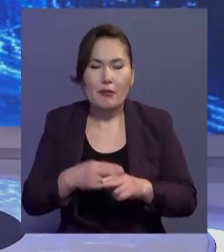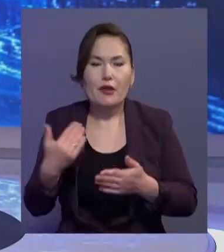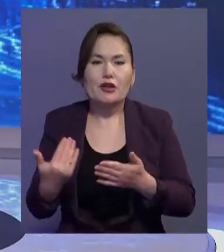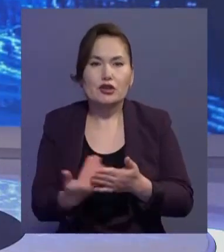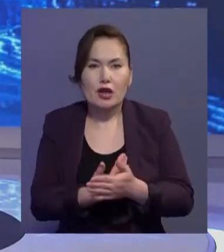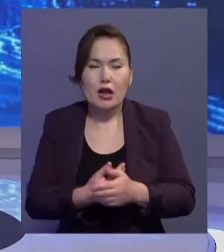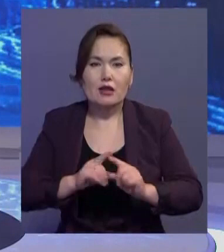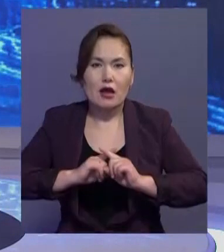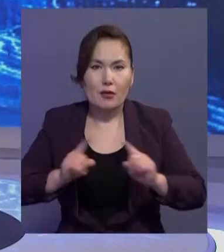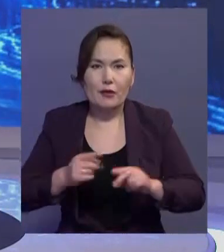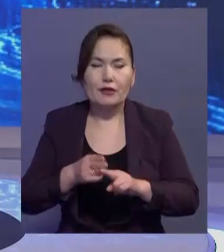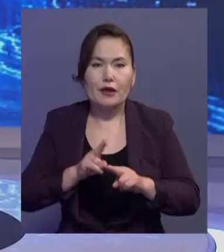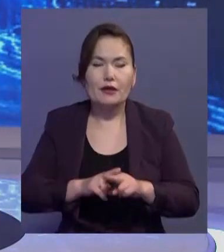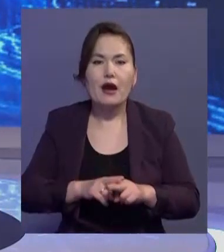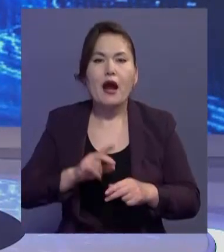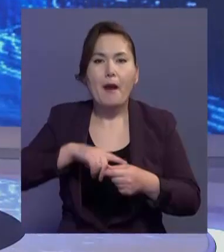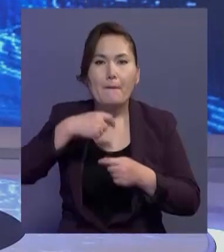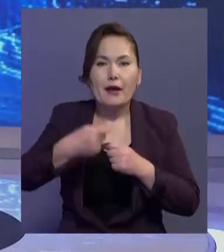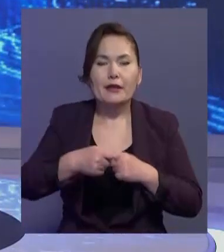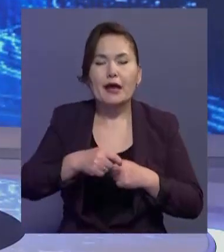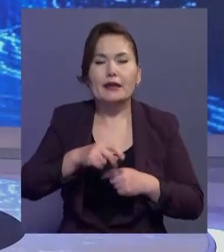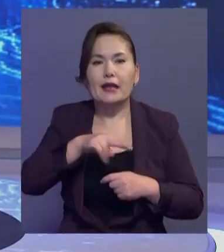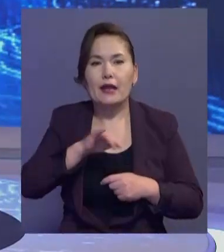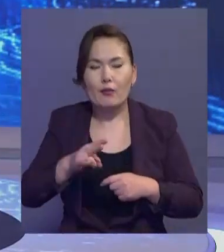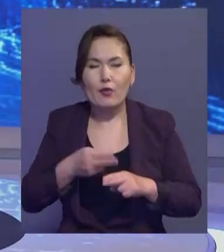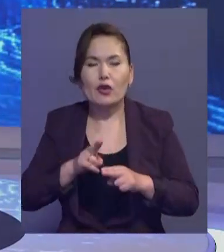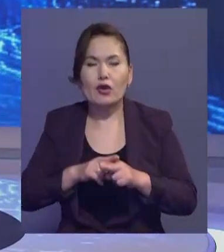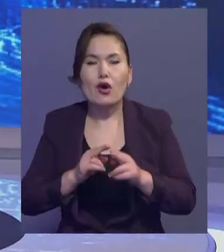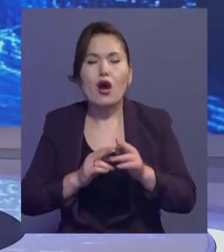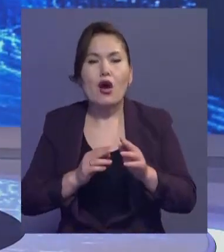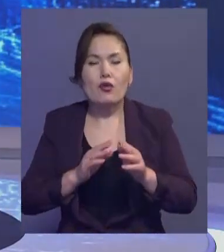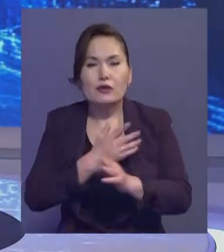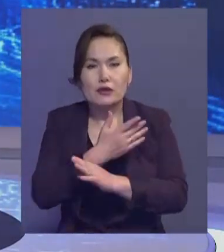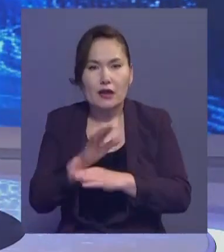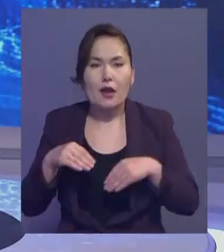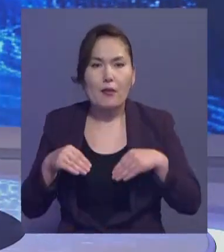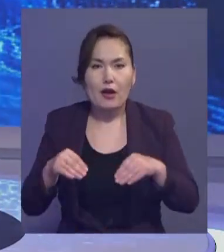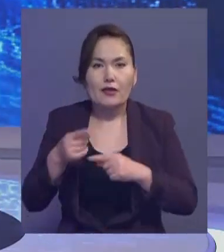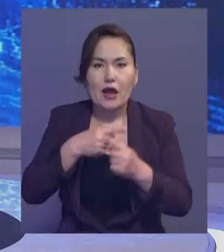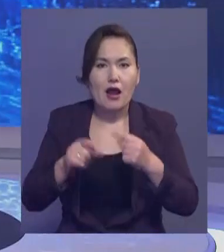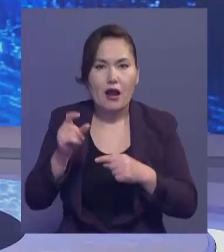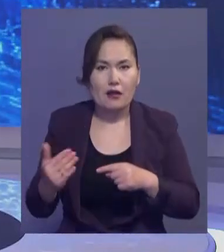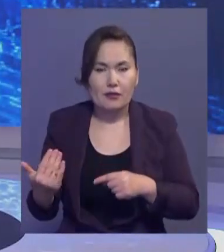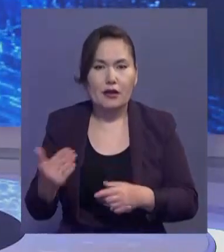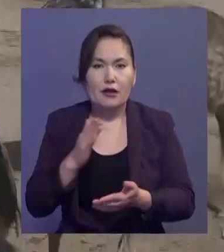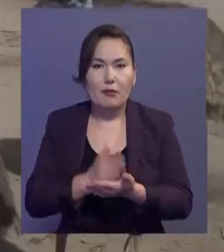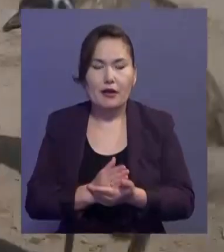ғана емес, банан, лимон өсіріп жемісін жеп отырған қолы ұсанақты кәсіпкерлер де бар.